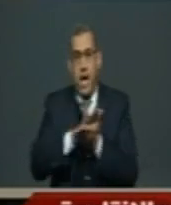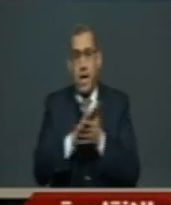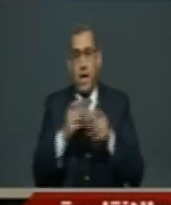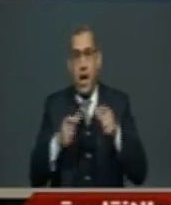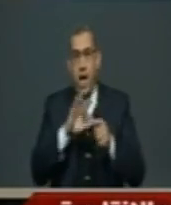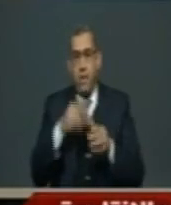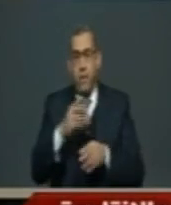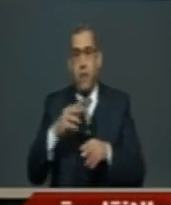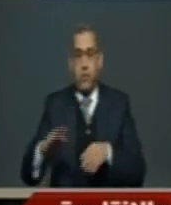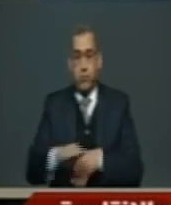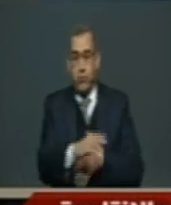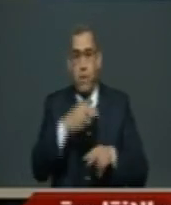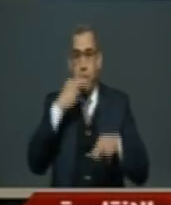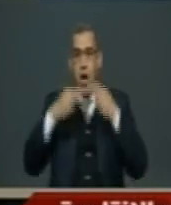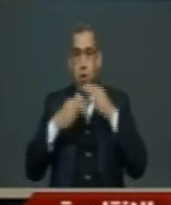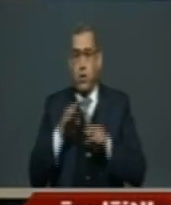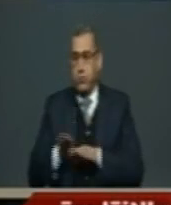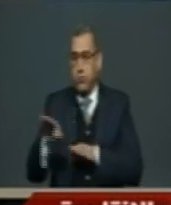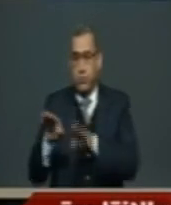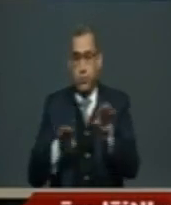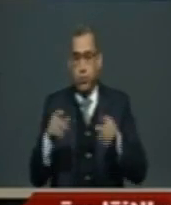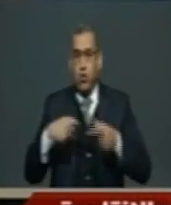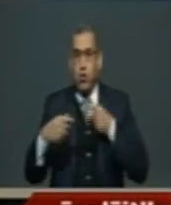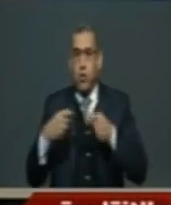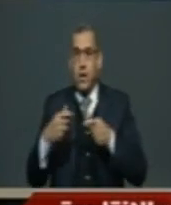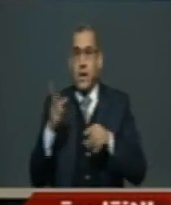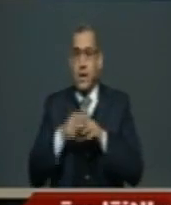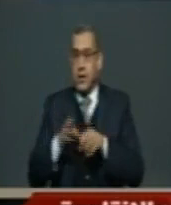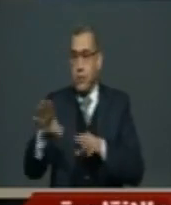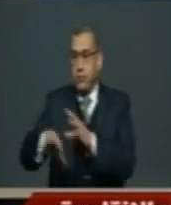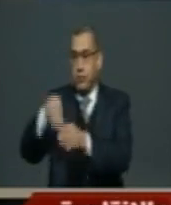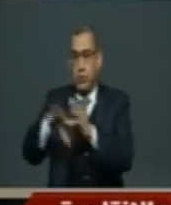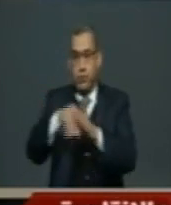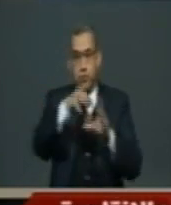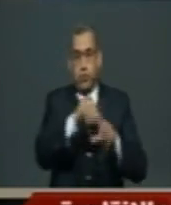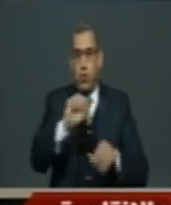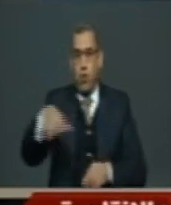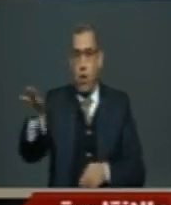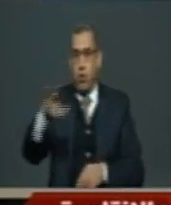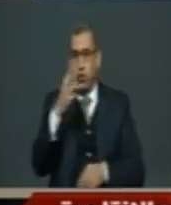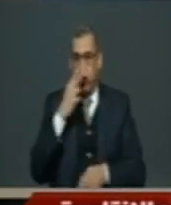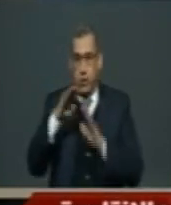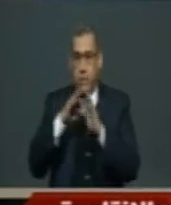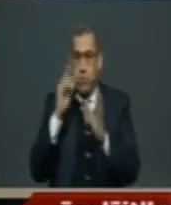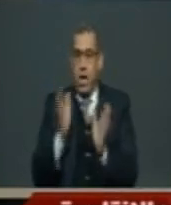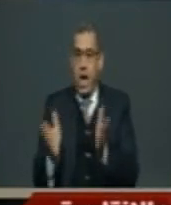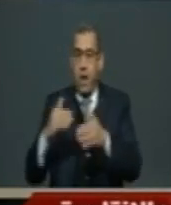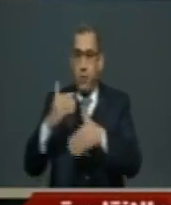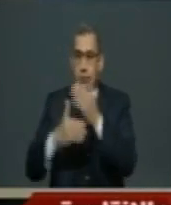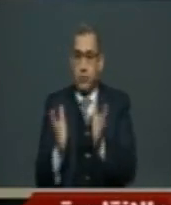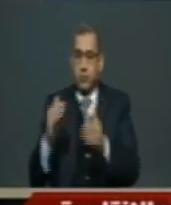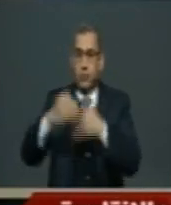المكرونه. ثم يتم عملية الانتاج زي ما احنا شفنا، ثم التغليف، ثم التعبئة،